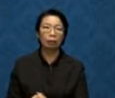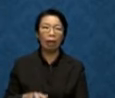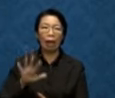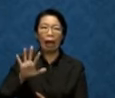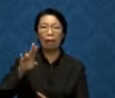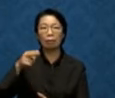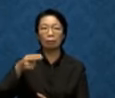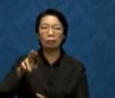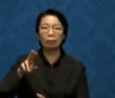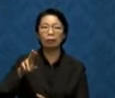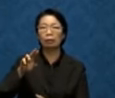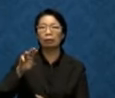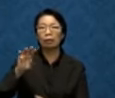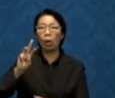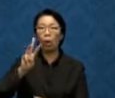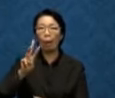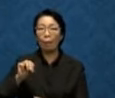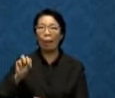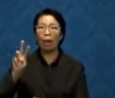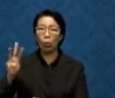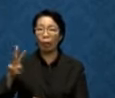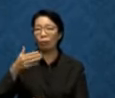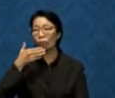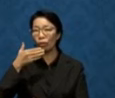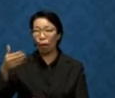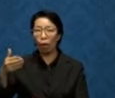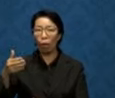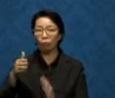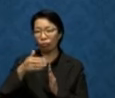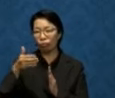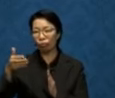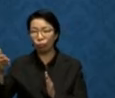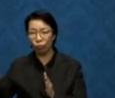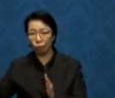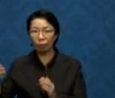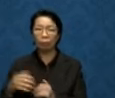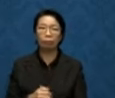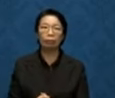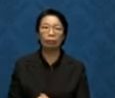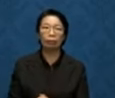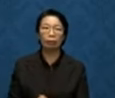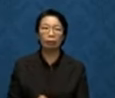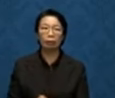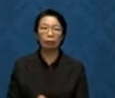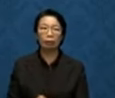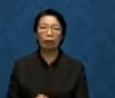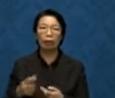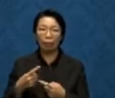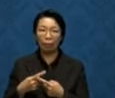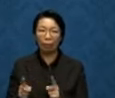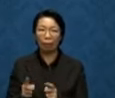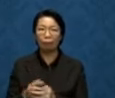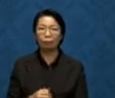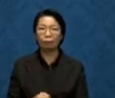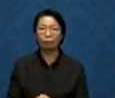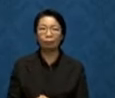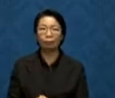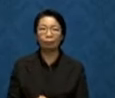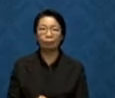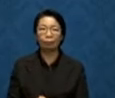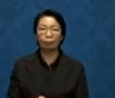ก็ประมาณเกือบ 20เมกะวัตต์นะครับในแต่ละ